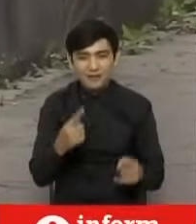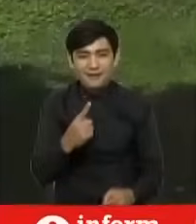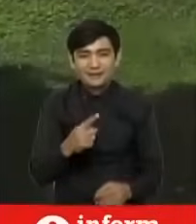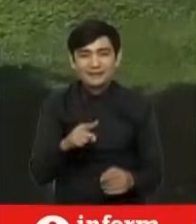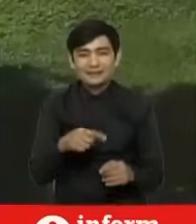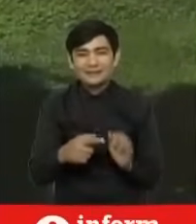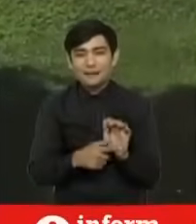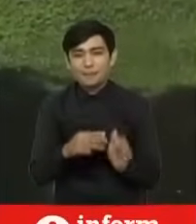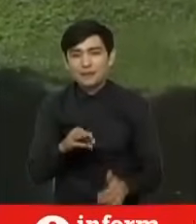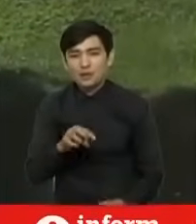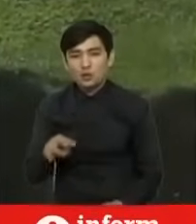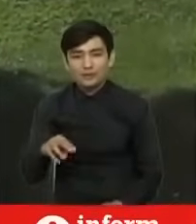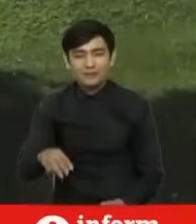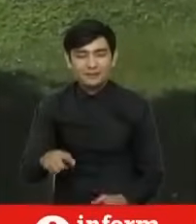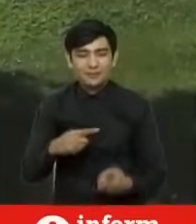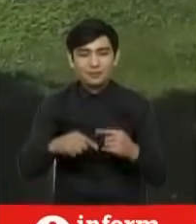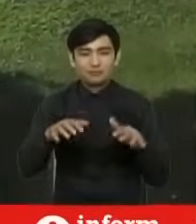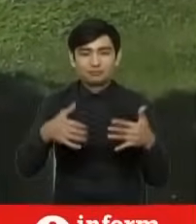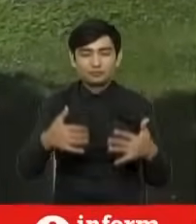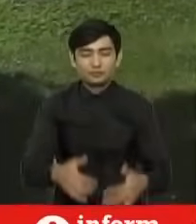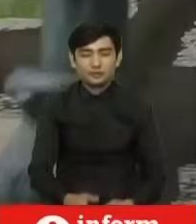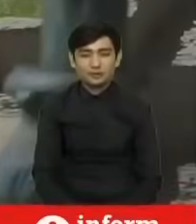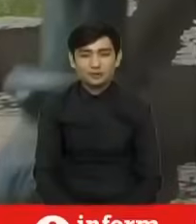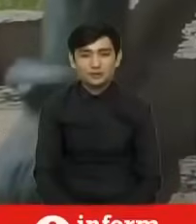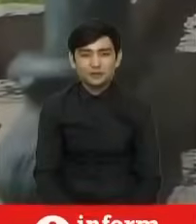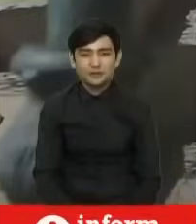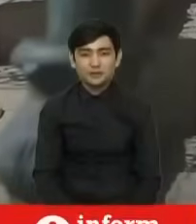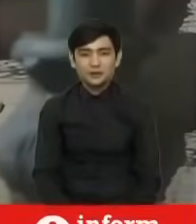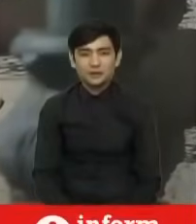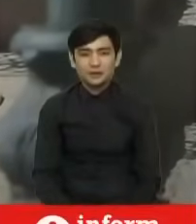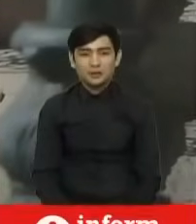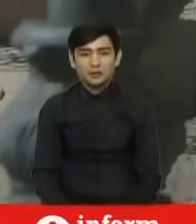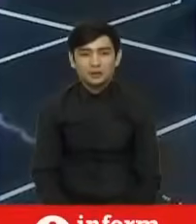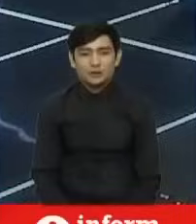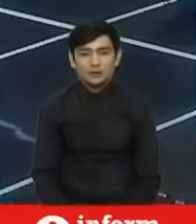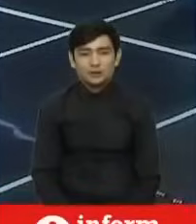1,7 триллиона тенге. Эльмира Ержанова, Азамат Кубегенов, Информбюро, Актобе.